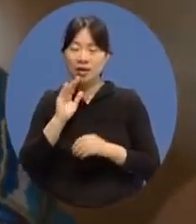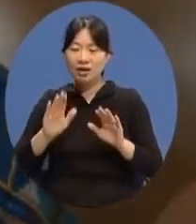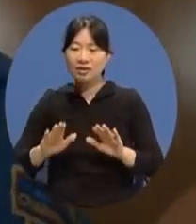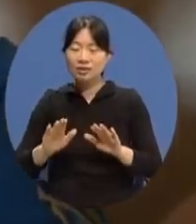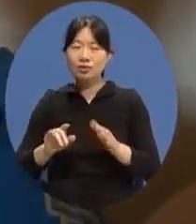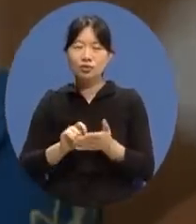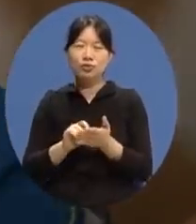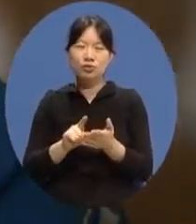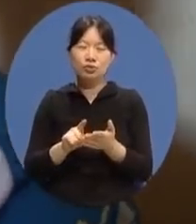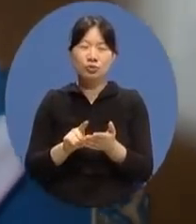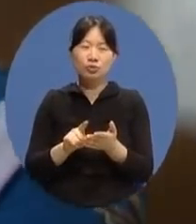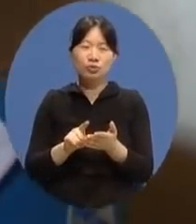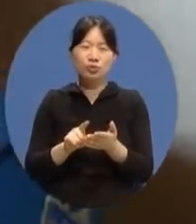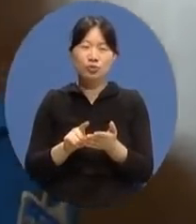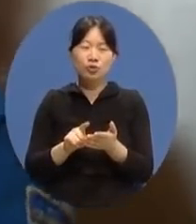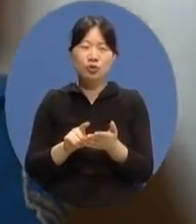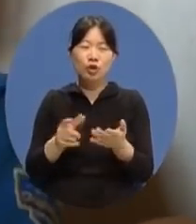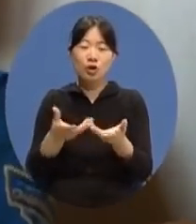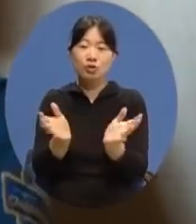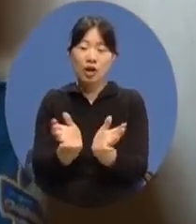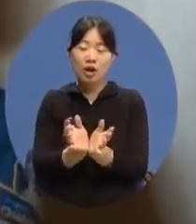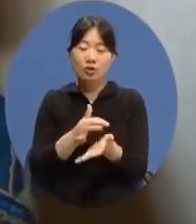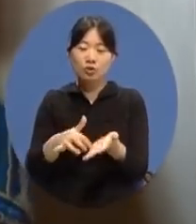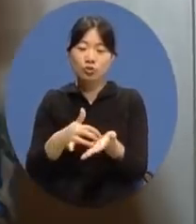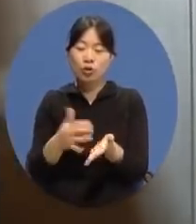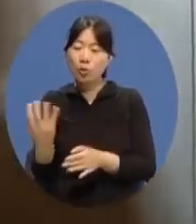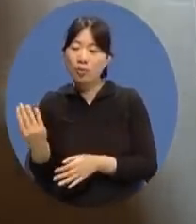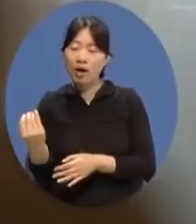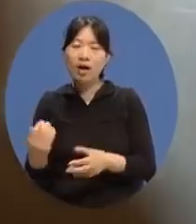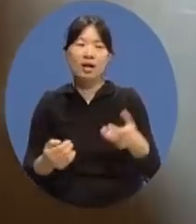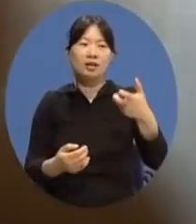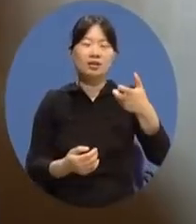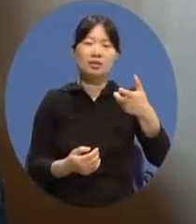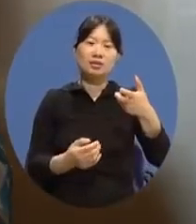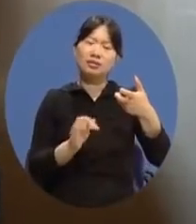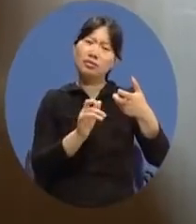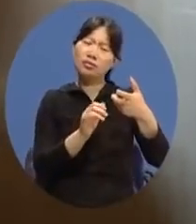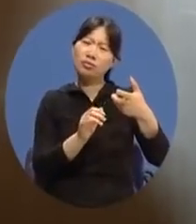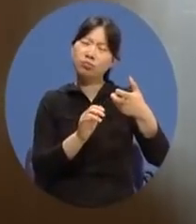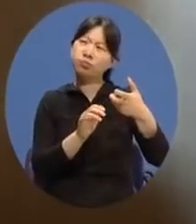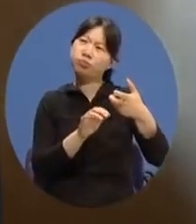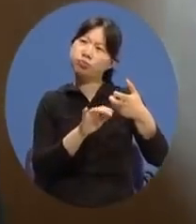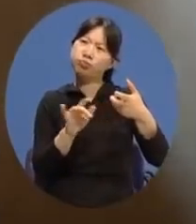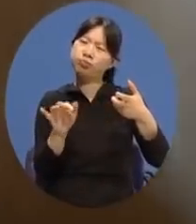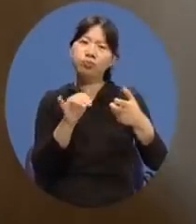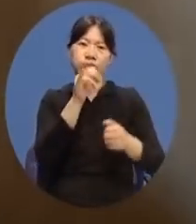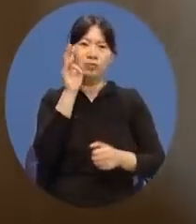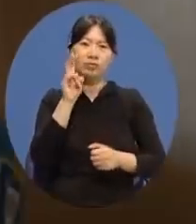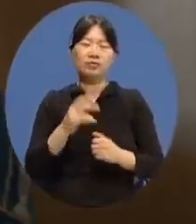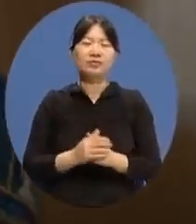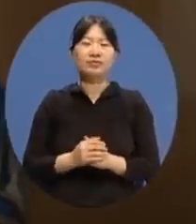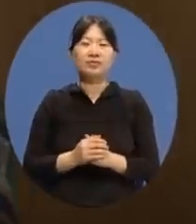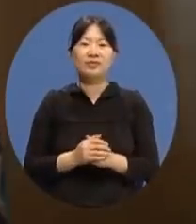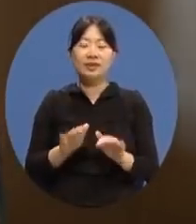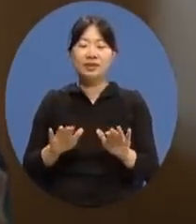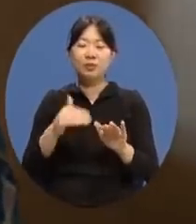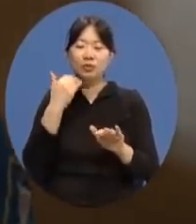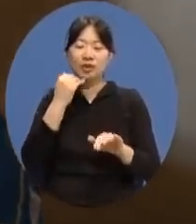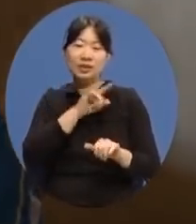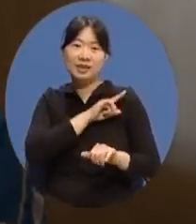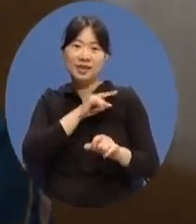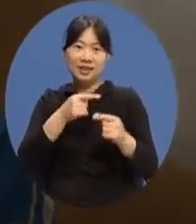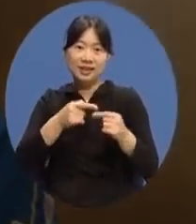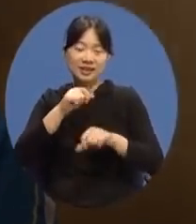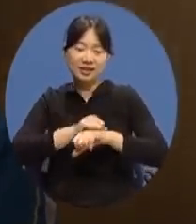축구단이에요, 다? 네. 축구단이 몇 명 정도 되는 거예요, 지금? 70몇 명. 70몇 명이요? 네. 여기서 누가 제일